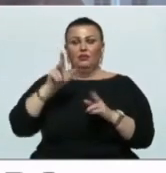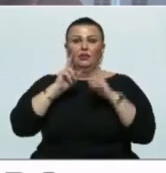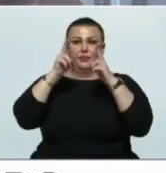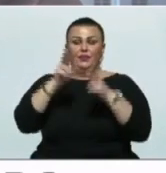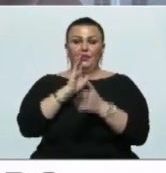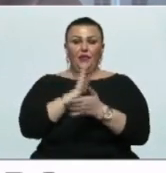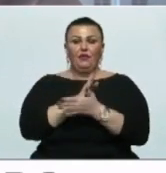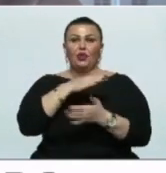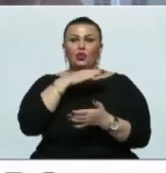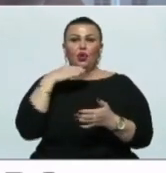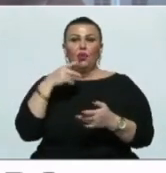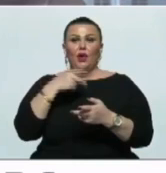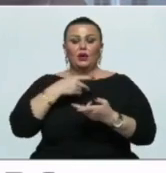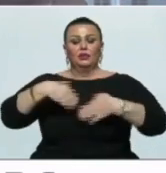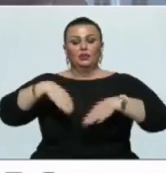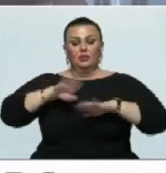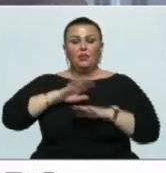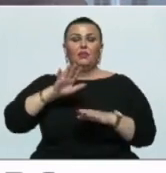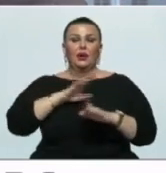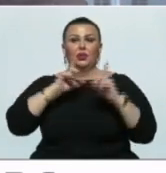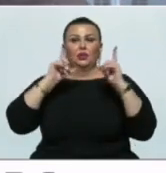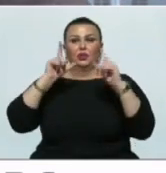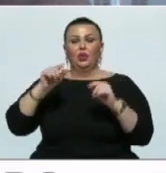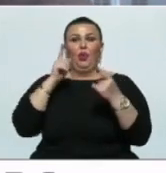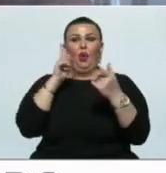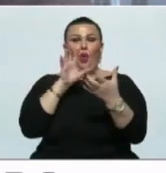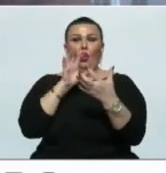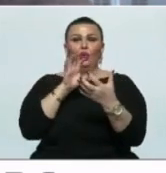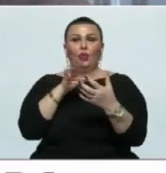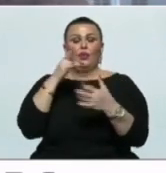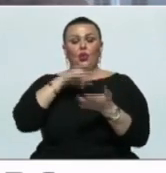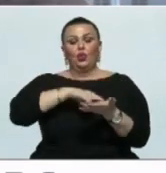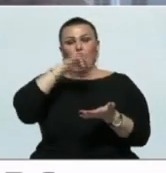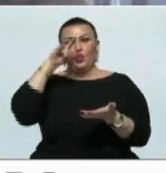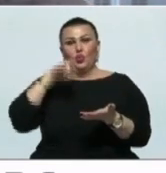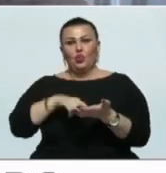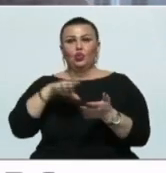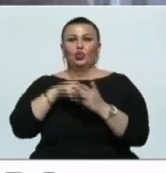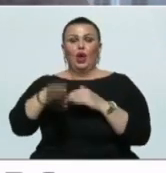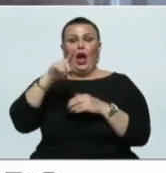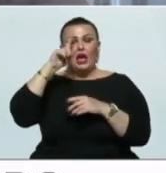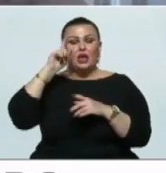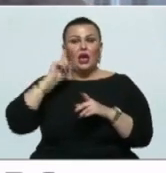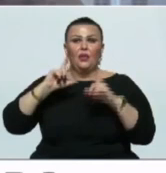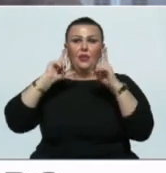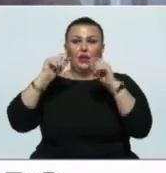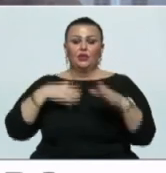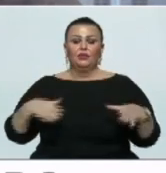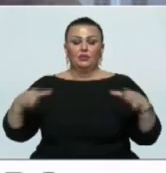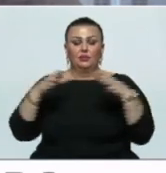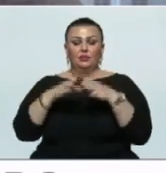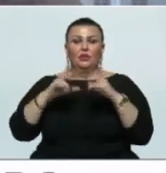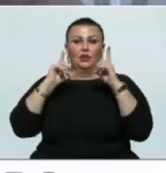olarak bana çok talep var. İşte bir otobüs bir uçak tutup Azerbaycan'a hep beraber